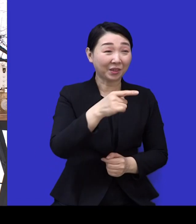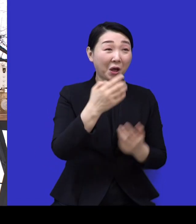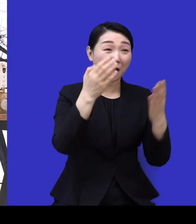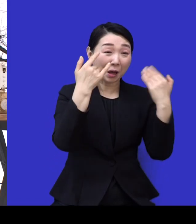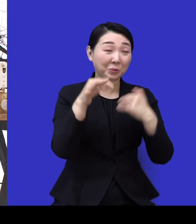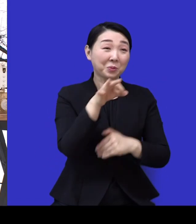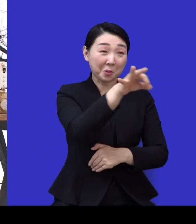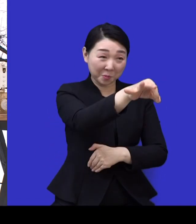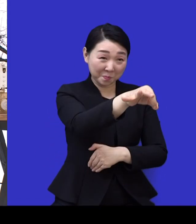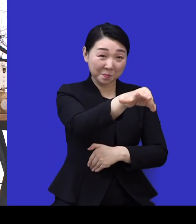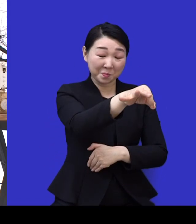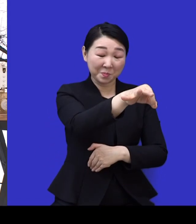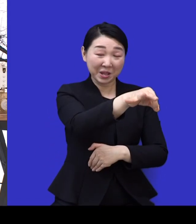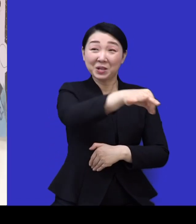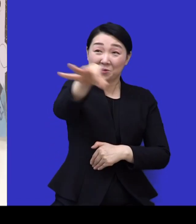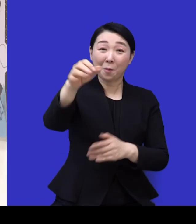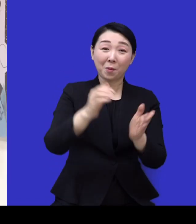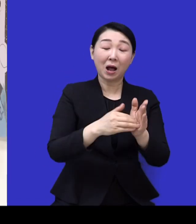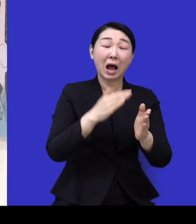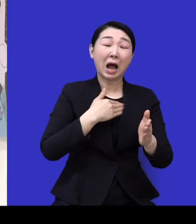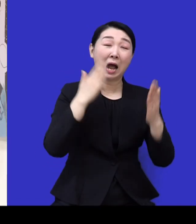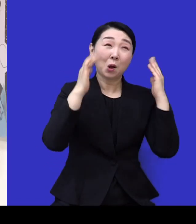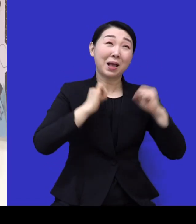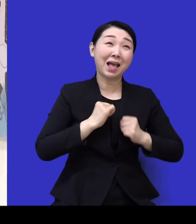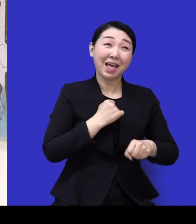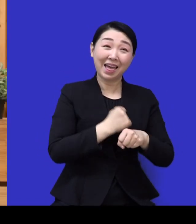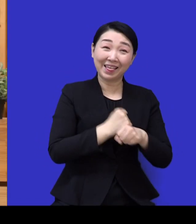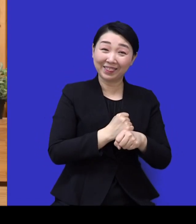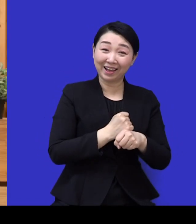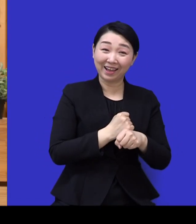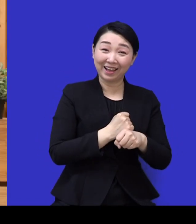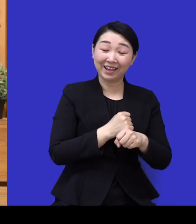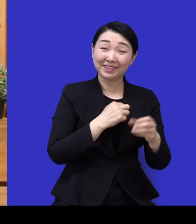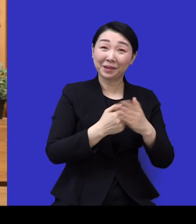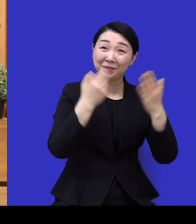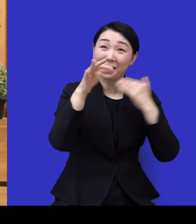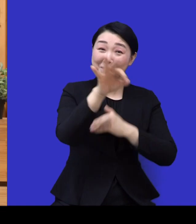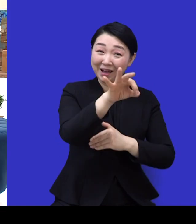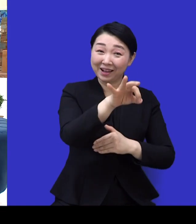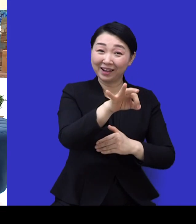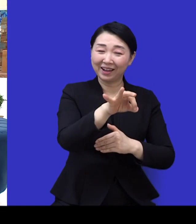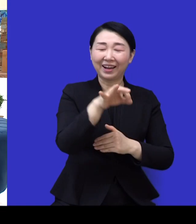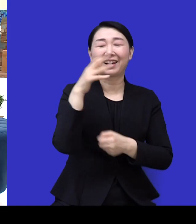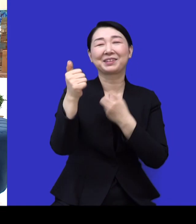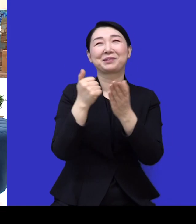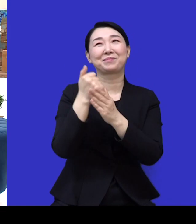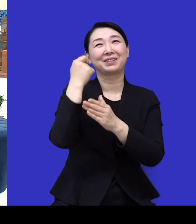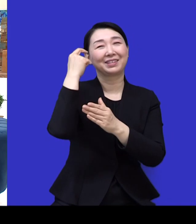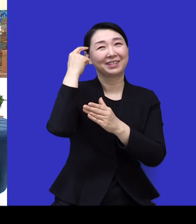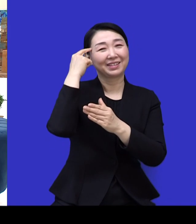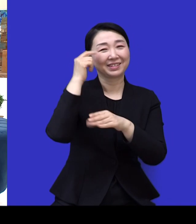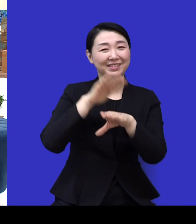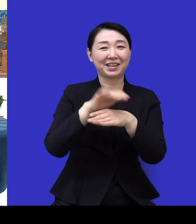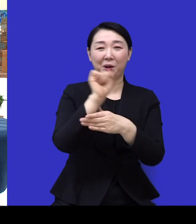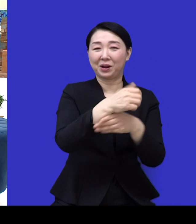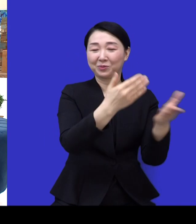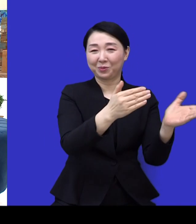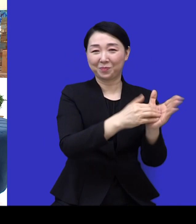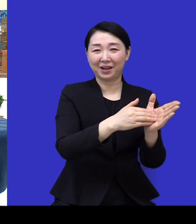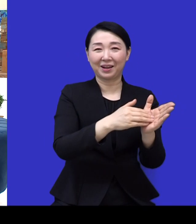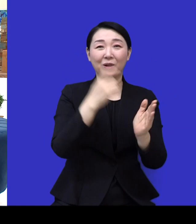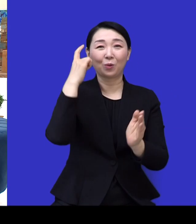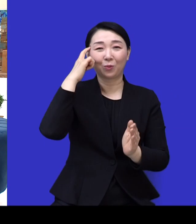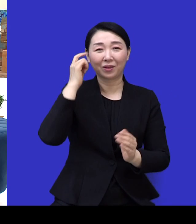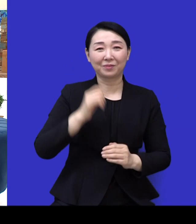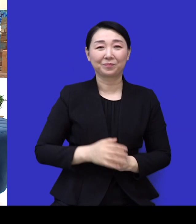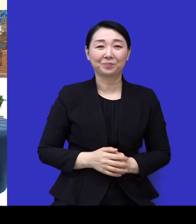저기다 넣었다. 그랬더니 공부해야겠다. 이렇게 해갖고 되게 열심히 했네. 아니 하나님이 지혜를 주시죠. 네. 그러니까 하나님께서 이미 그